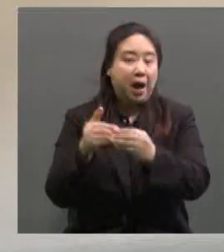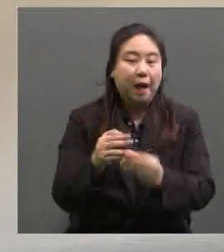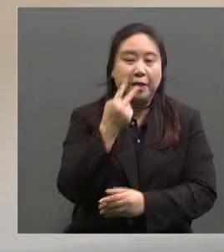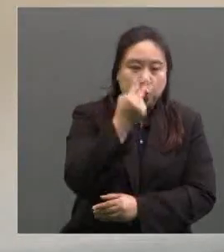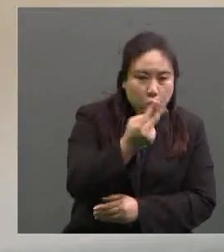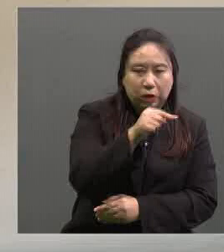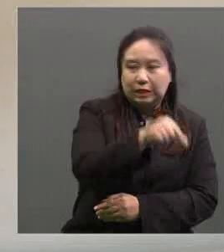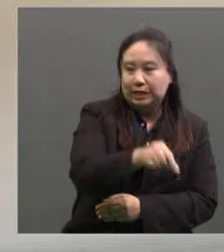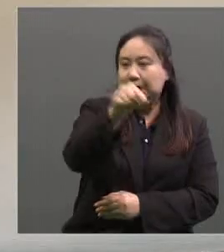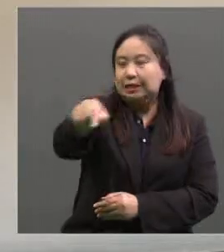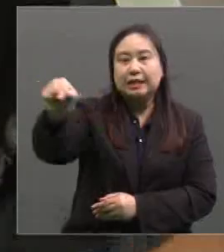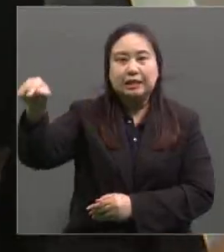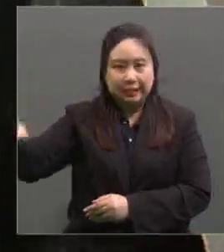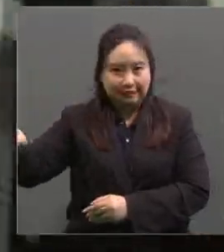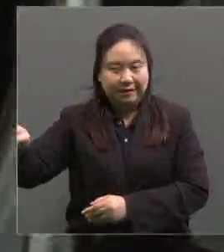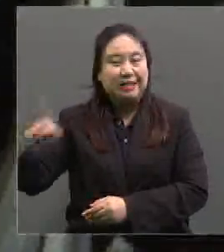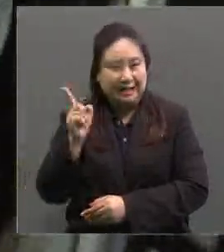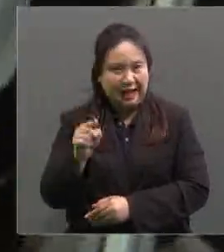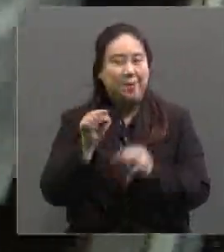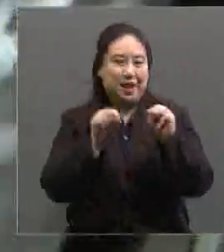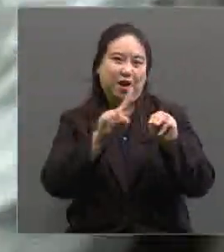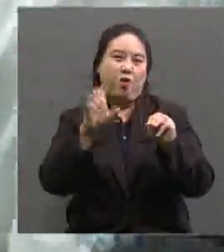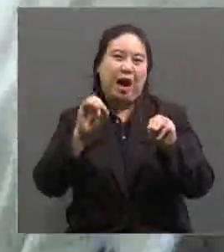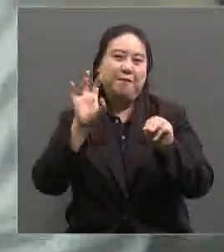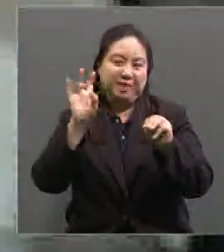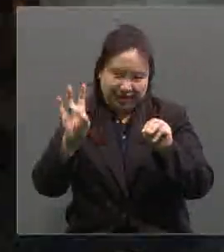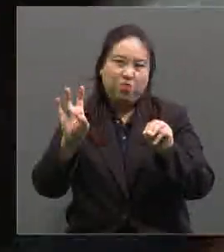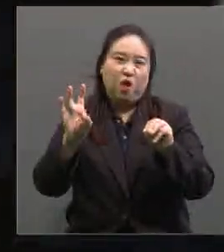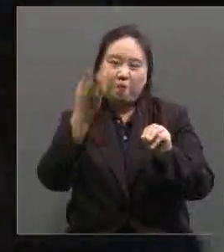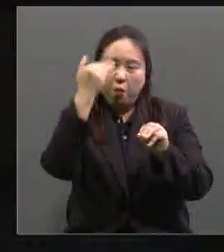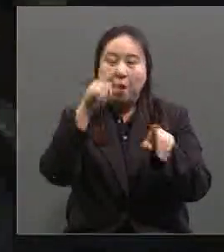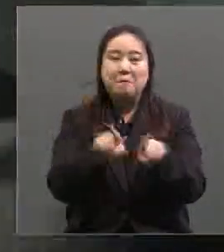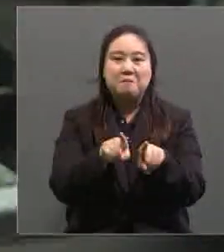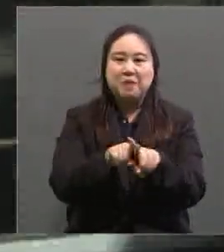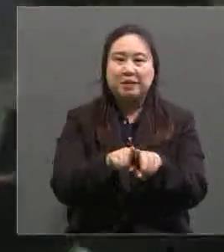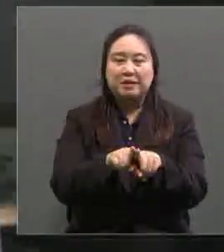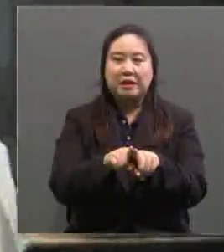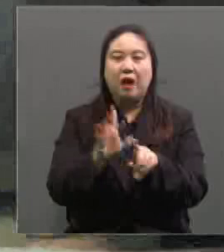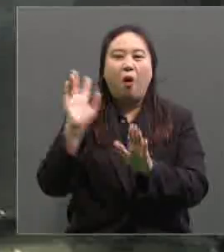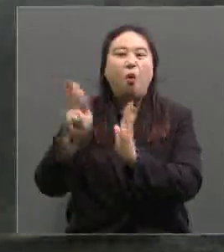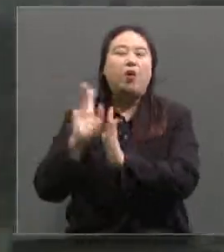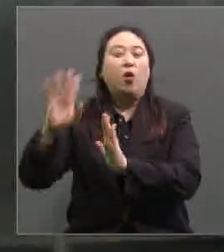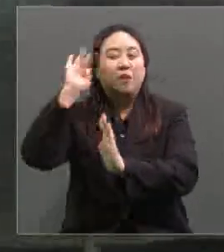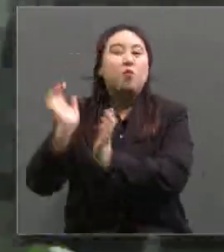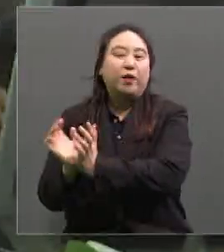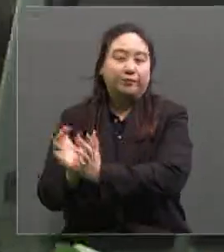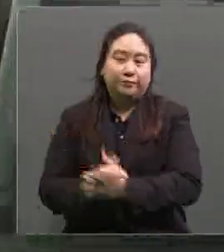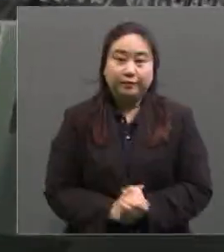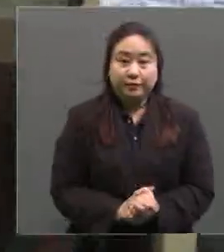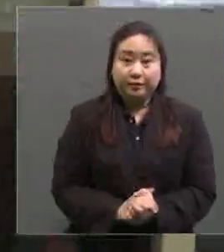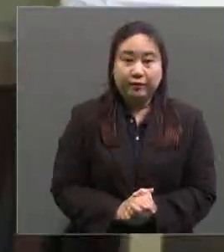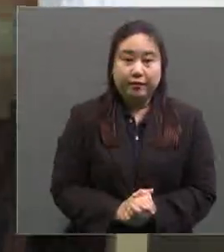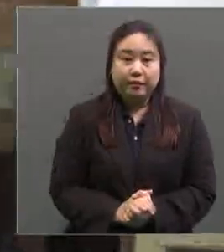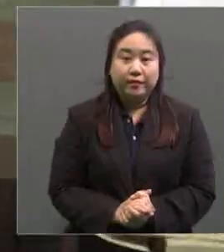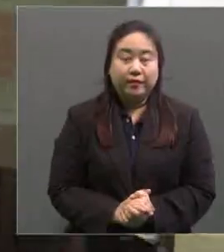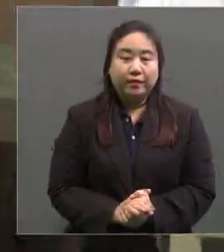ๆเนี่ยนะคะน่าจะต้องโดน 1 57อีกข้อนึงด้วยนะเออละเว้นนะอล่าสุดนะคะพล.ตำรวจโทจิรสาแก้วแสงเอกผู้